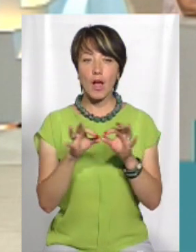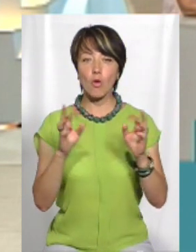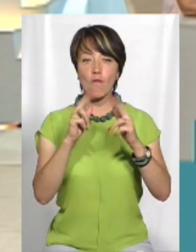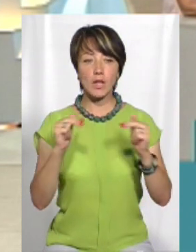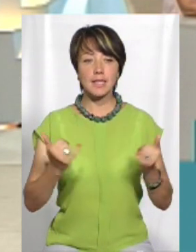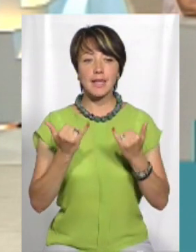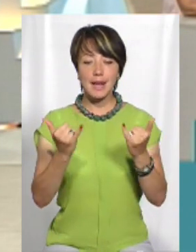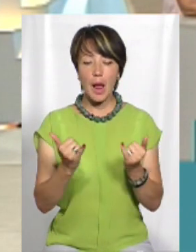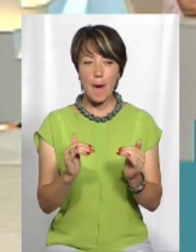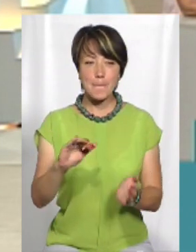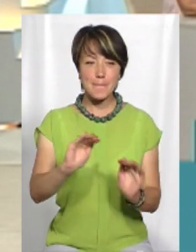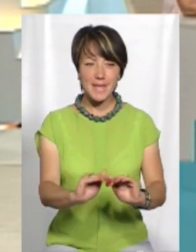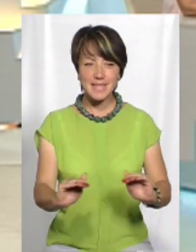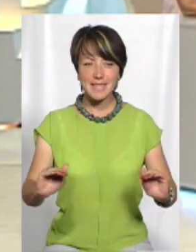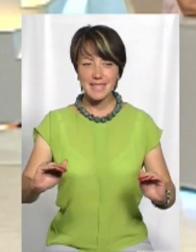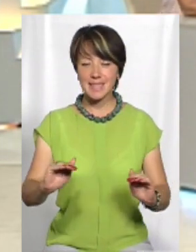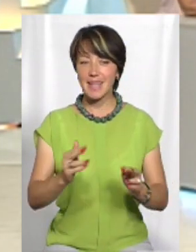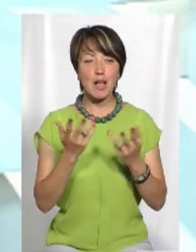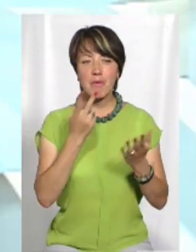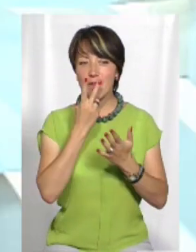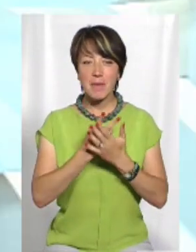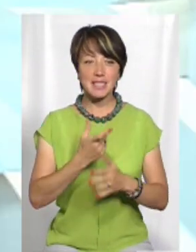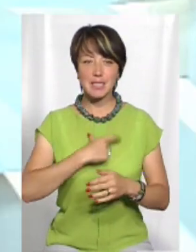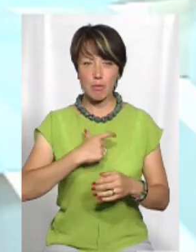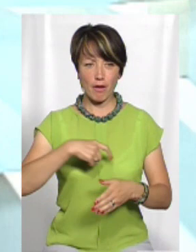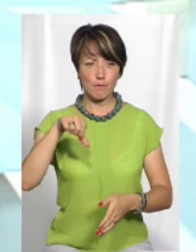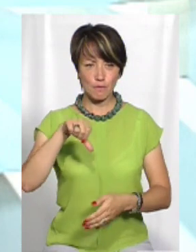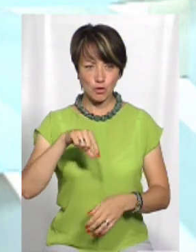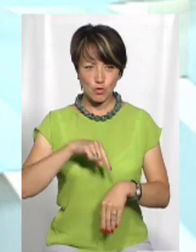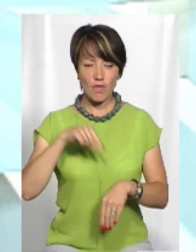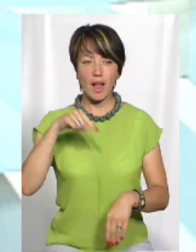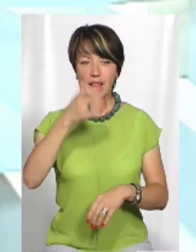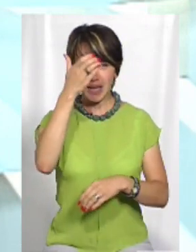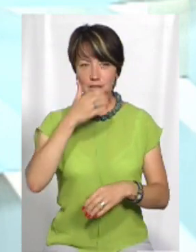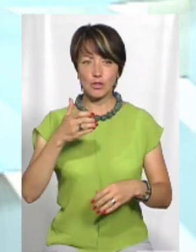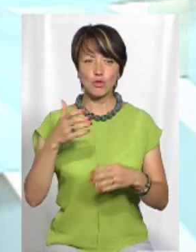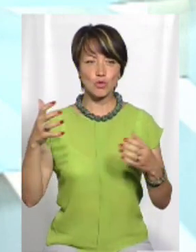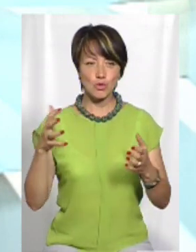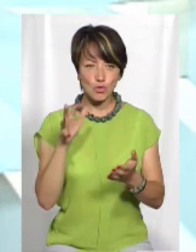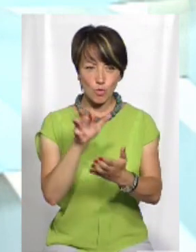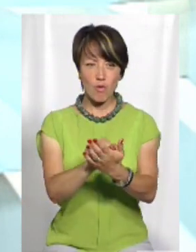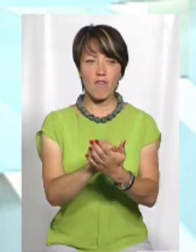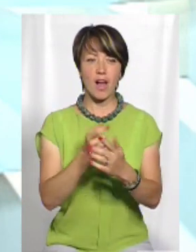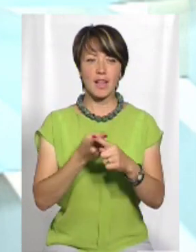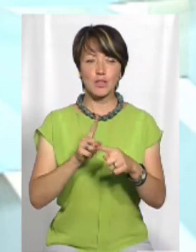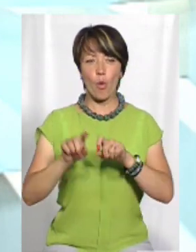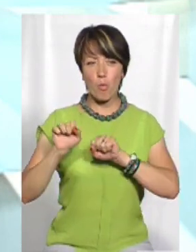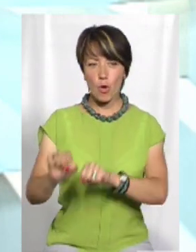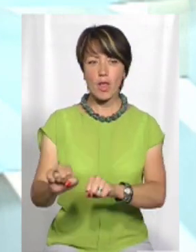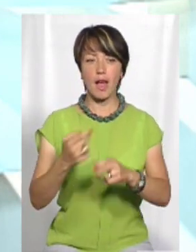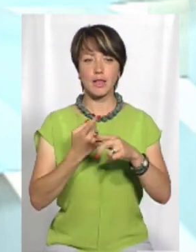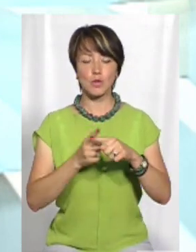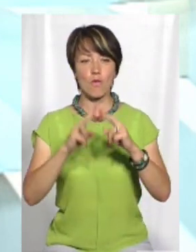для найменших лицарів. Діти, якби ви бачили, вони себе відчували рицарями, вони здобували цю фортецю, вони обороняли цю